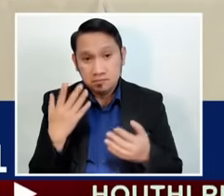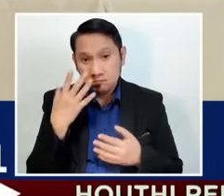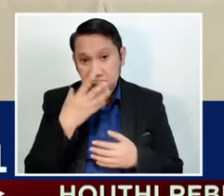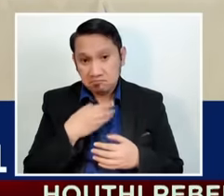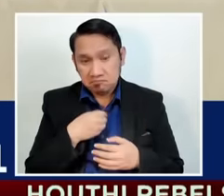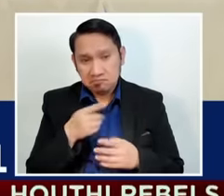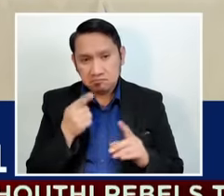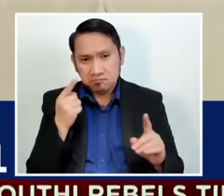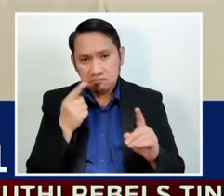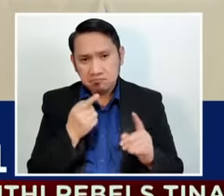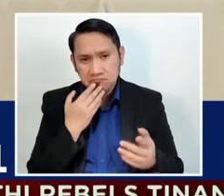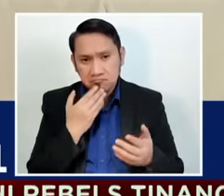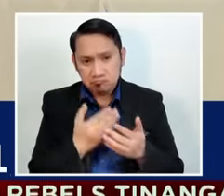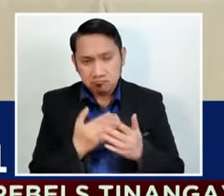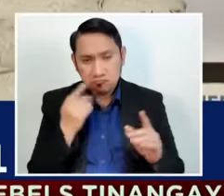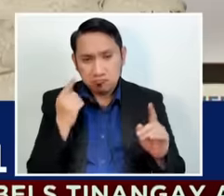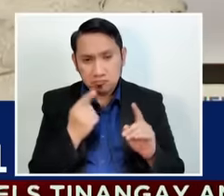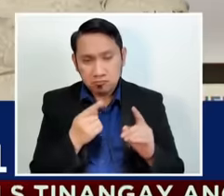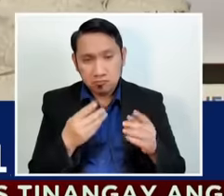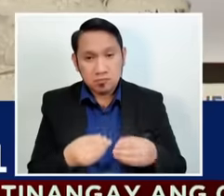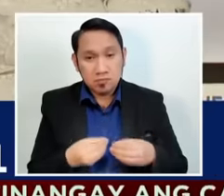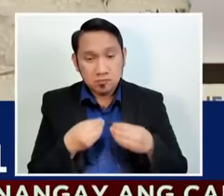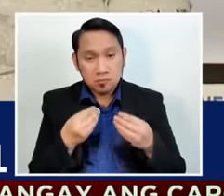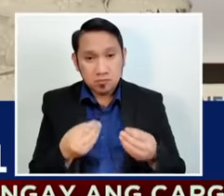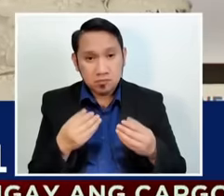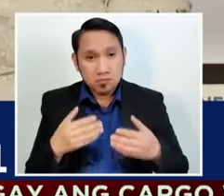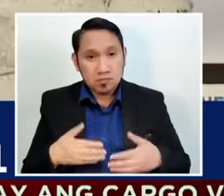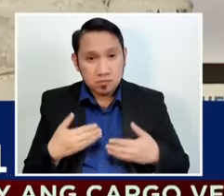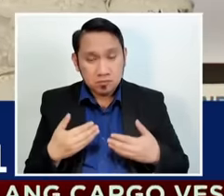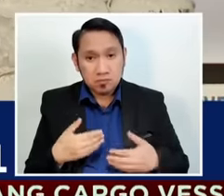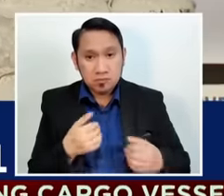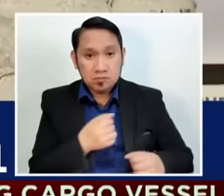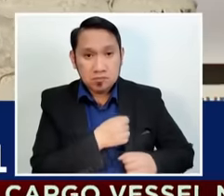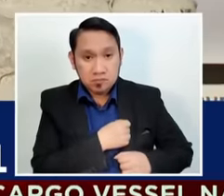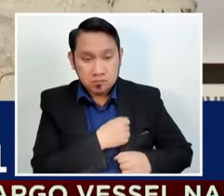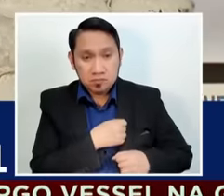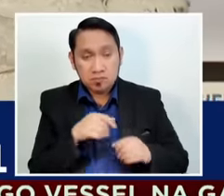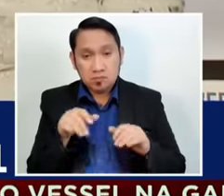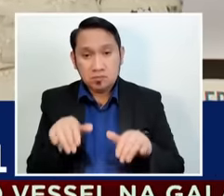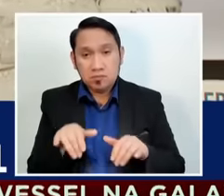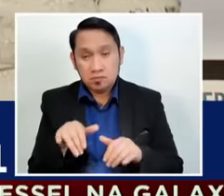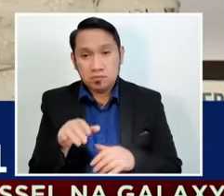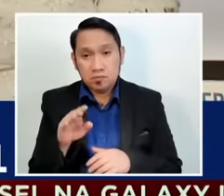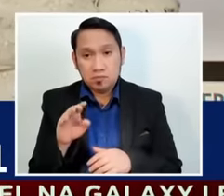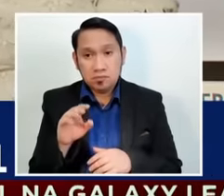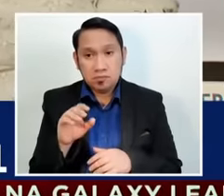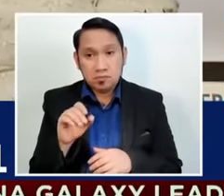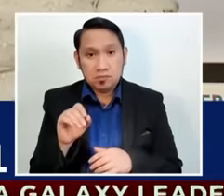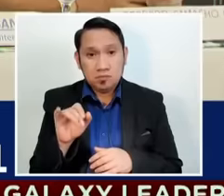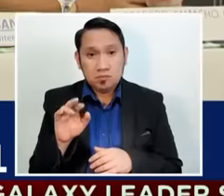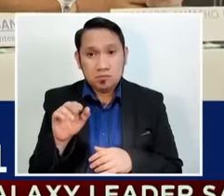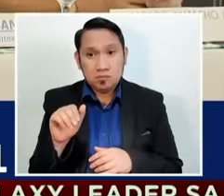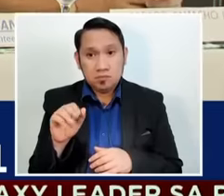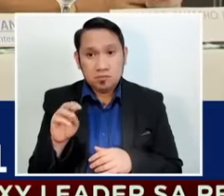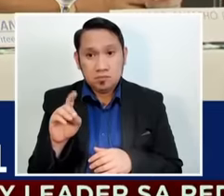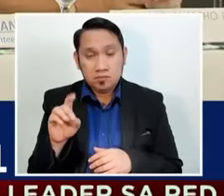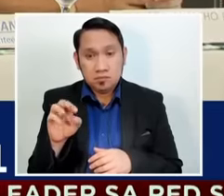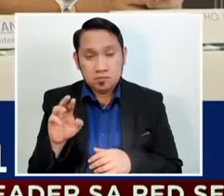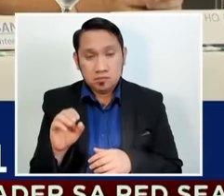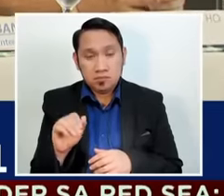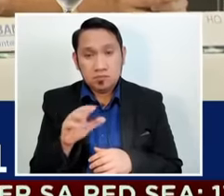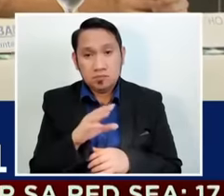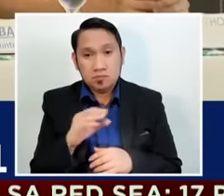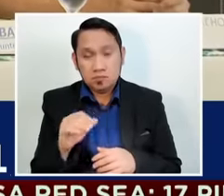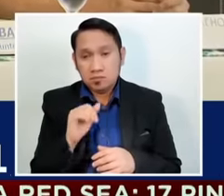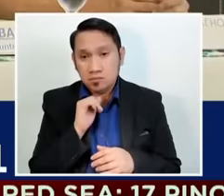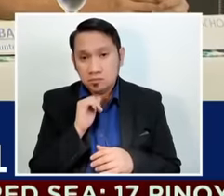Ito Coalition na magatid ng holiday cheer sa mga sundalong nakaistasyon sa BRP Sierra Madre, maituturing na ill-advised ang